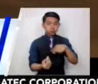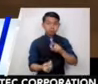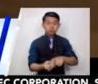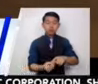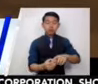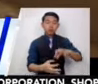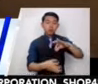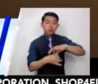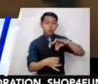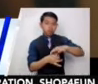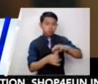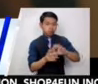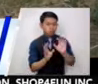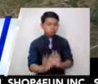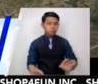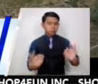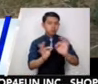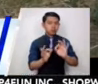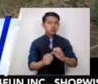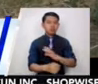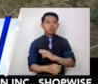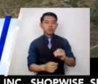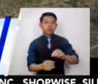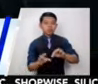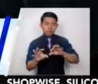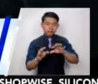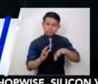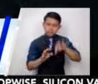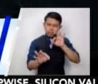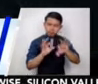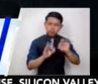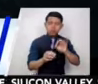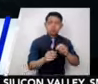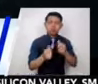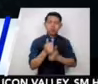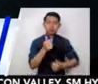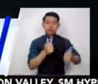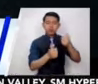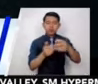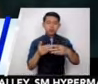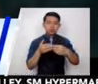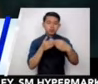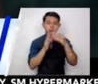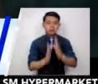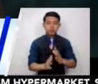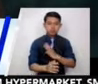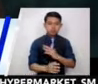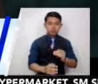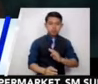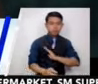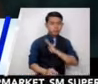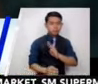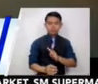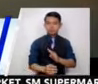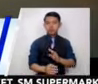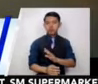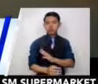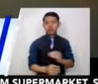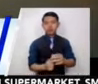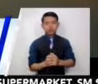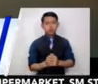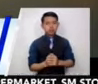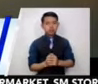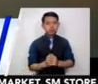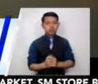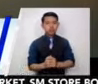boto at pagpili ng leader, hinangaan din ang matapang at no filter na pagganap ni Marian bilang